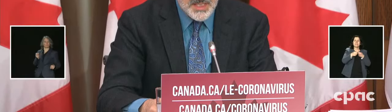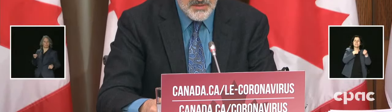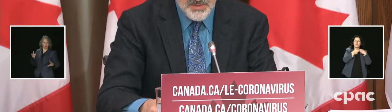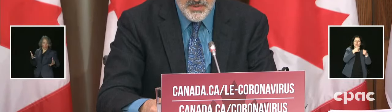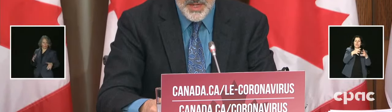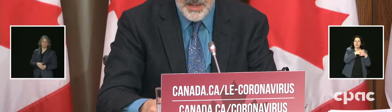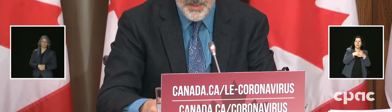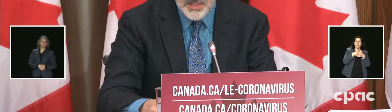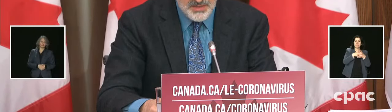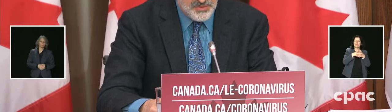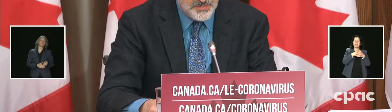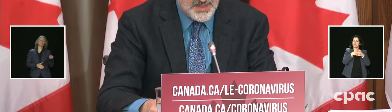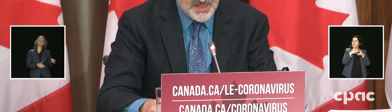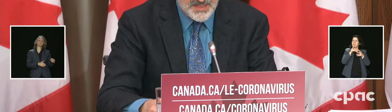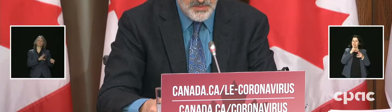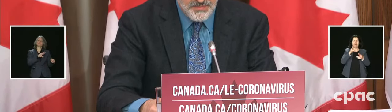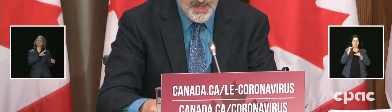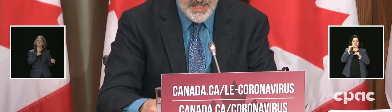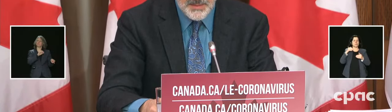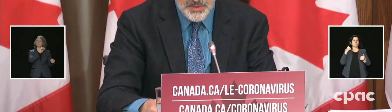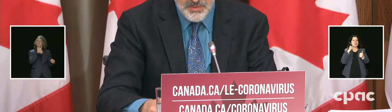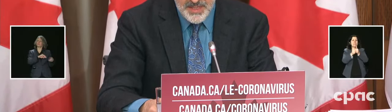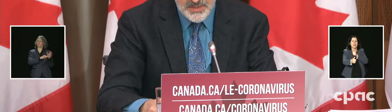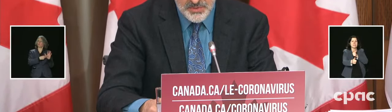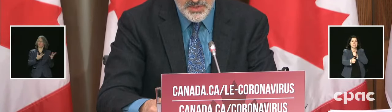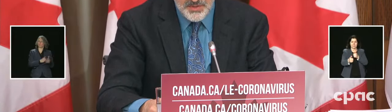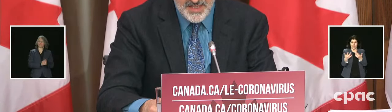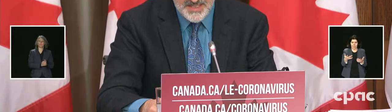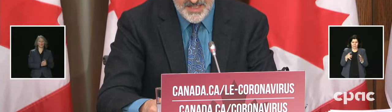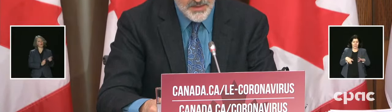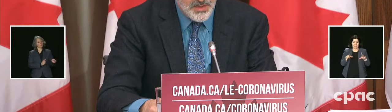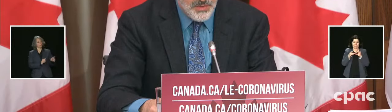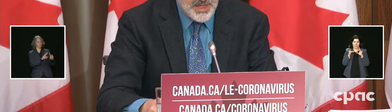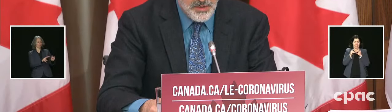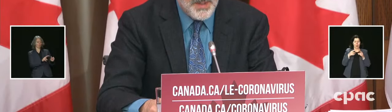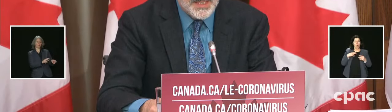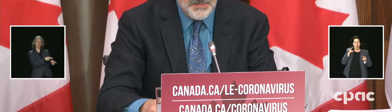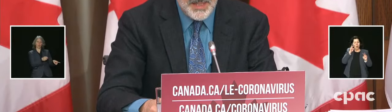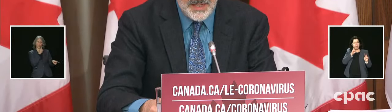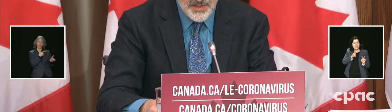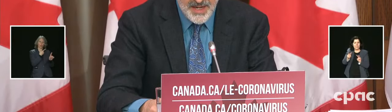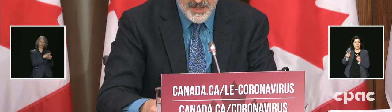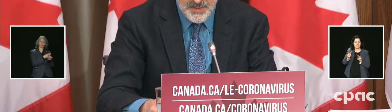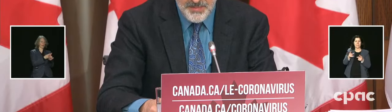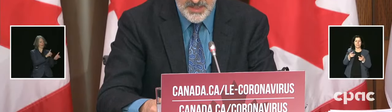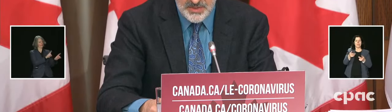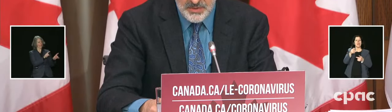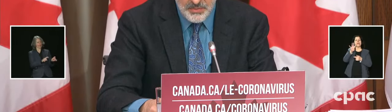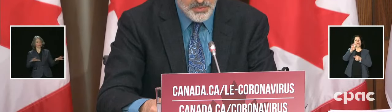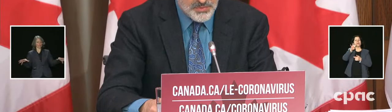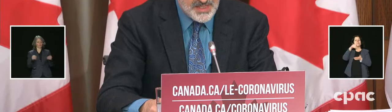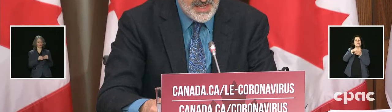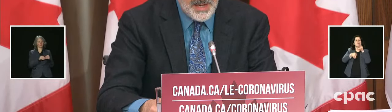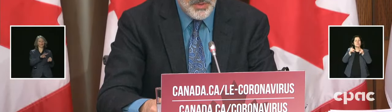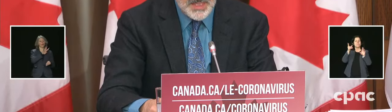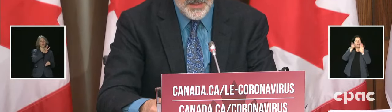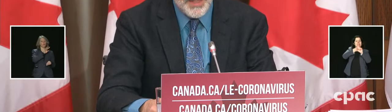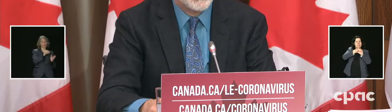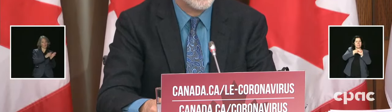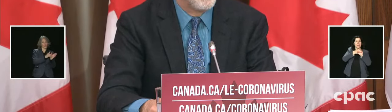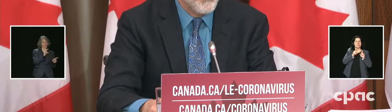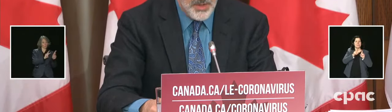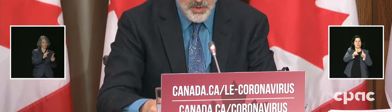Que signifie donc réellement ce niveau de protection? Examinons les résultats d'un essai auquel ont participé quelques 40 000 personnes, au cours duquel la